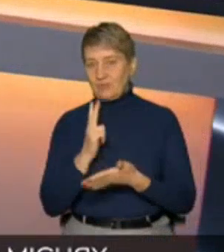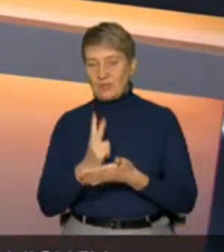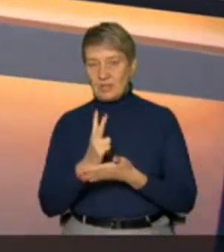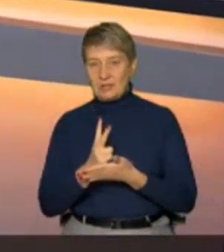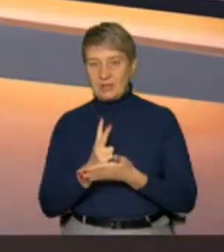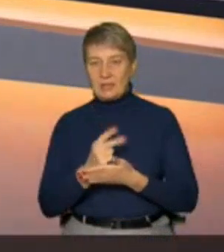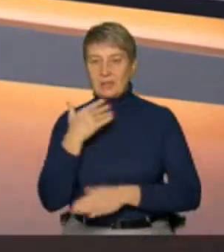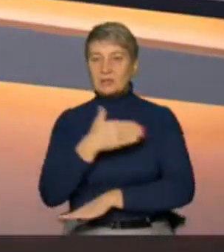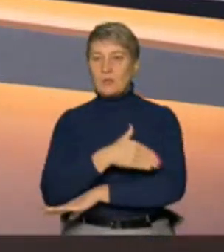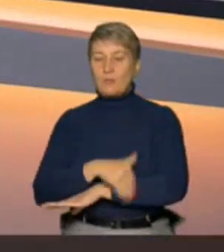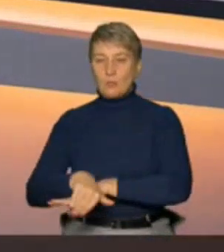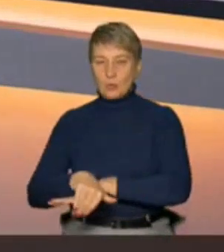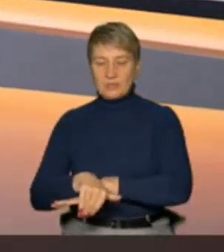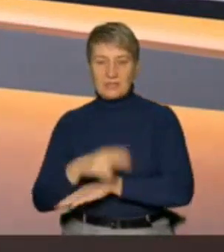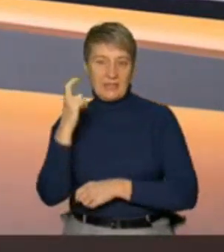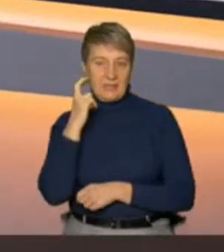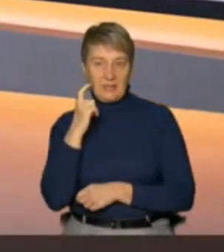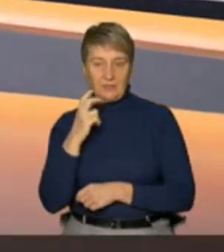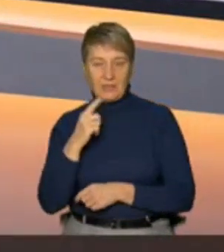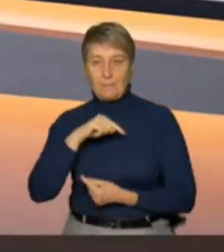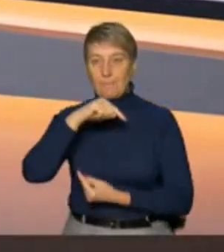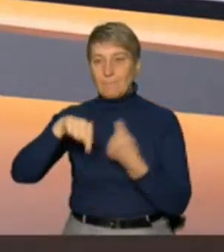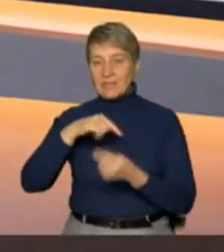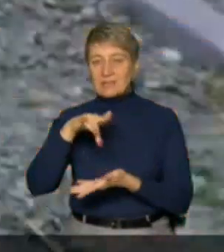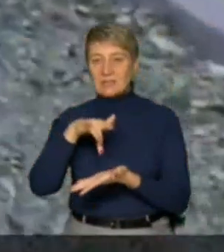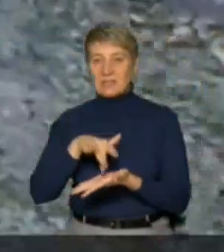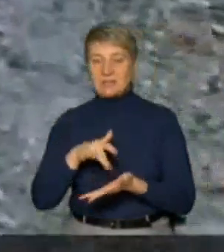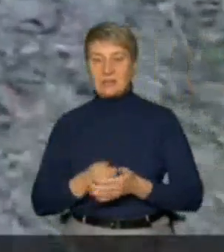бизнес-центру показав толеведу лучший комаров